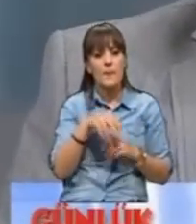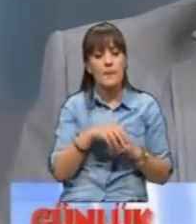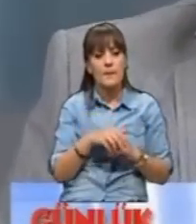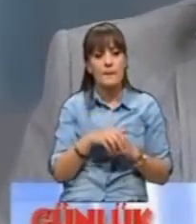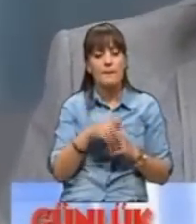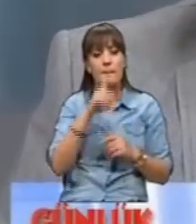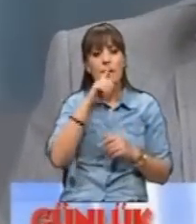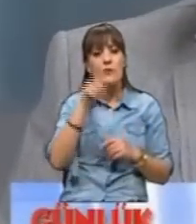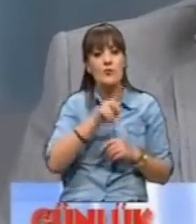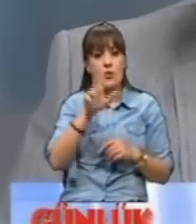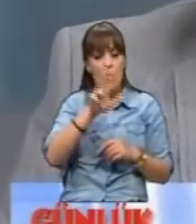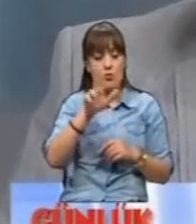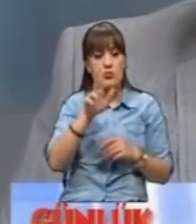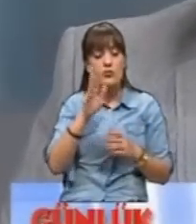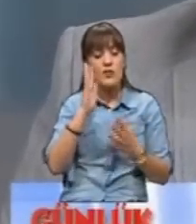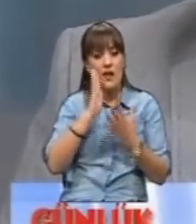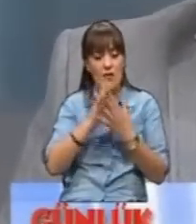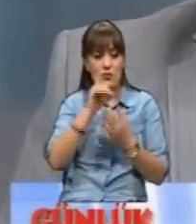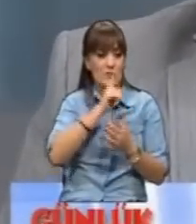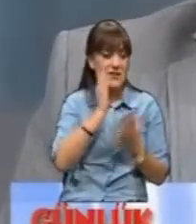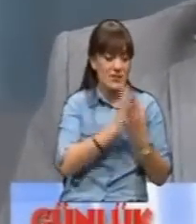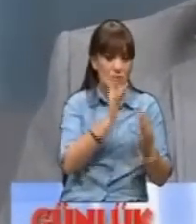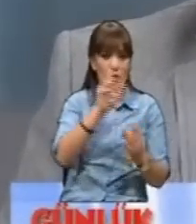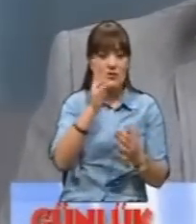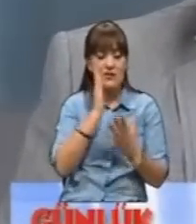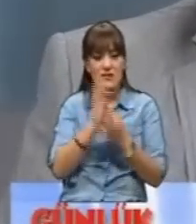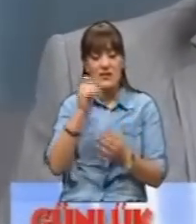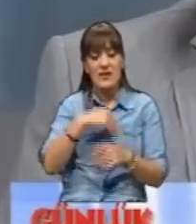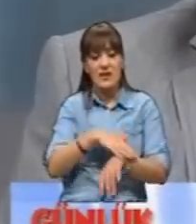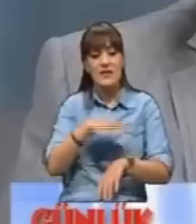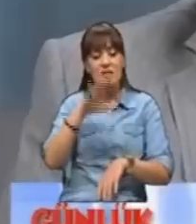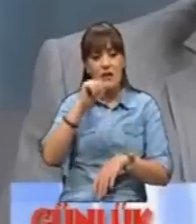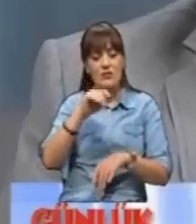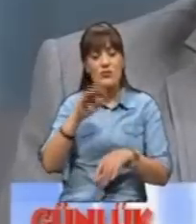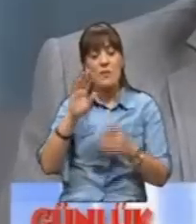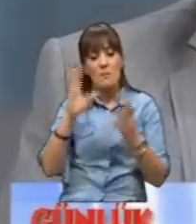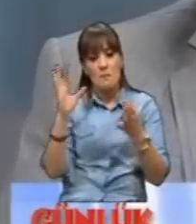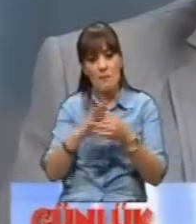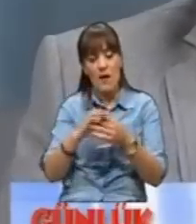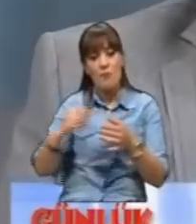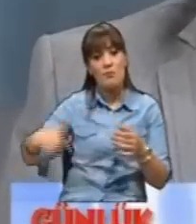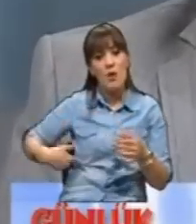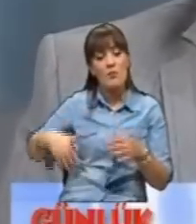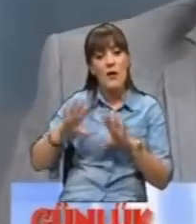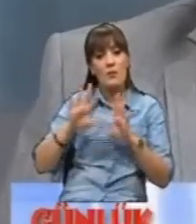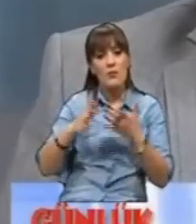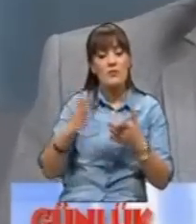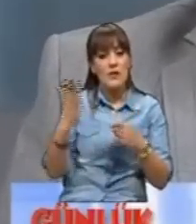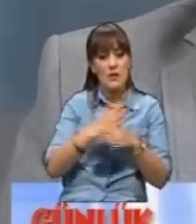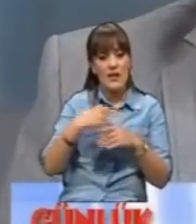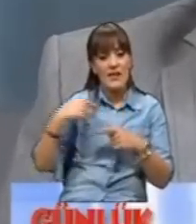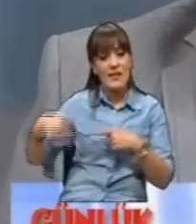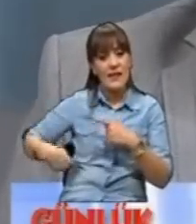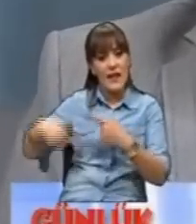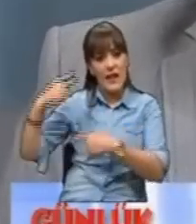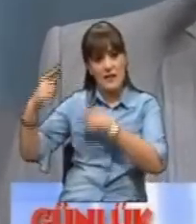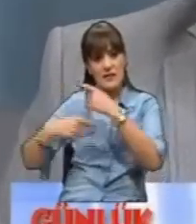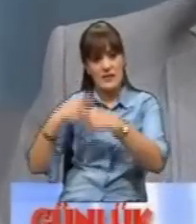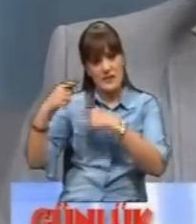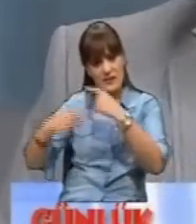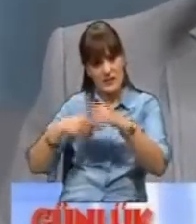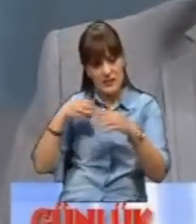başında %30 hastamız hipertansiyona bağlı böbrek bozulması nedeniyle diyalize girer diyoruz. Onun